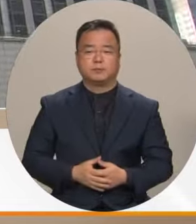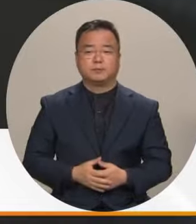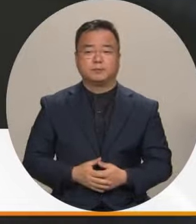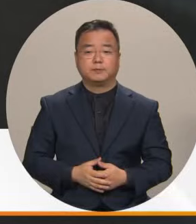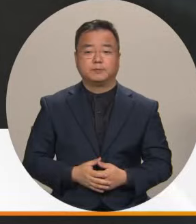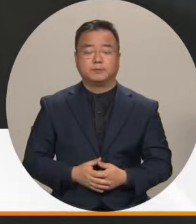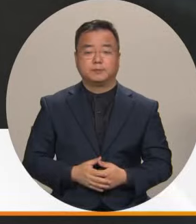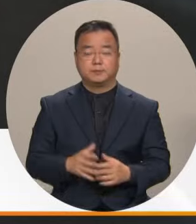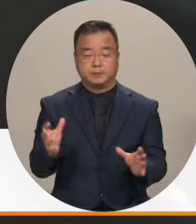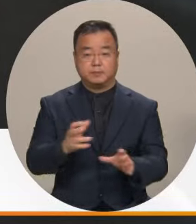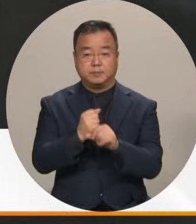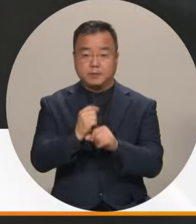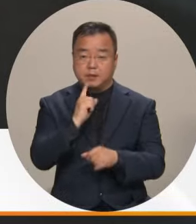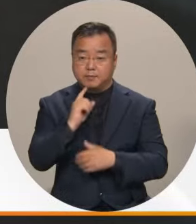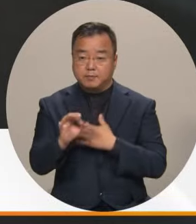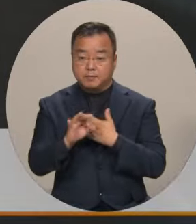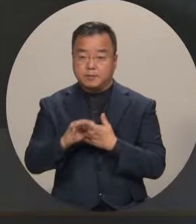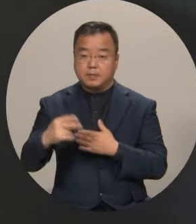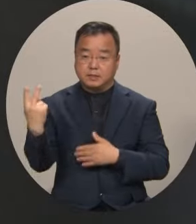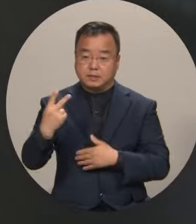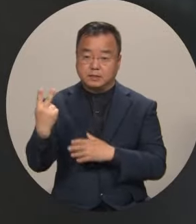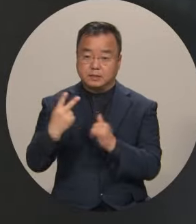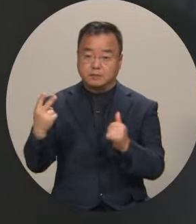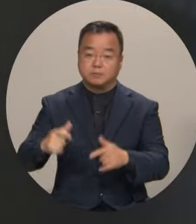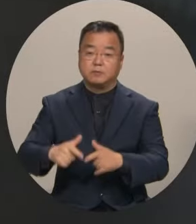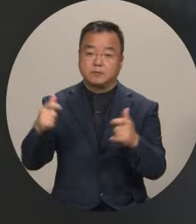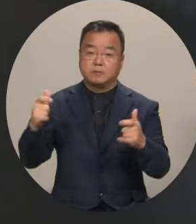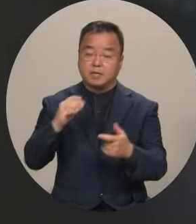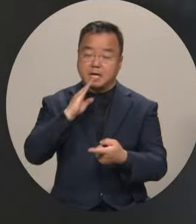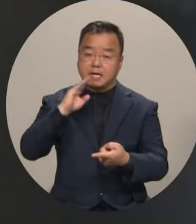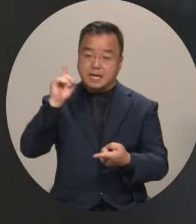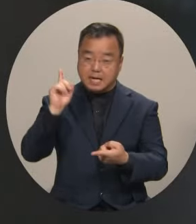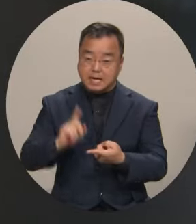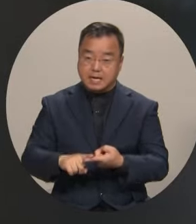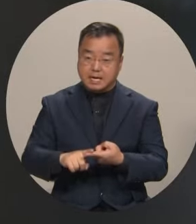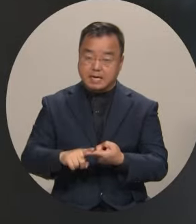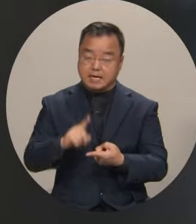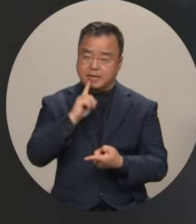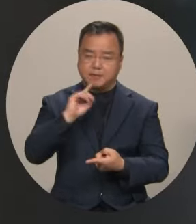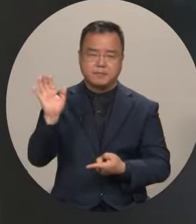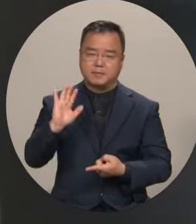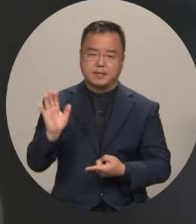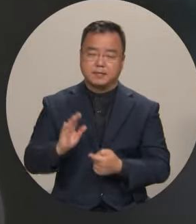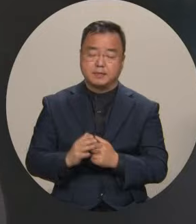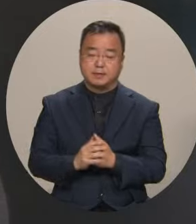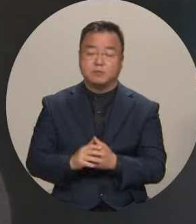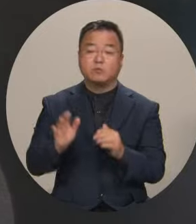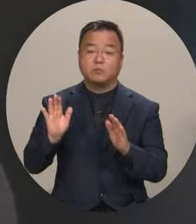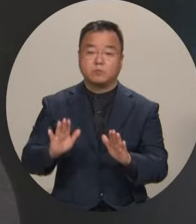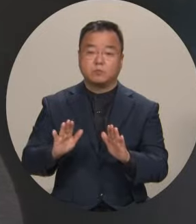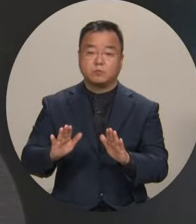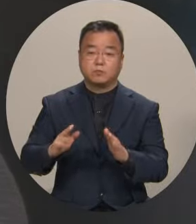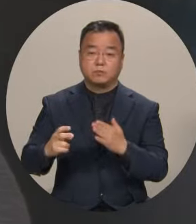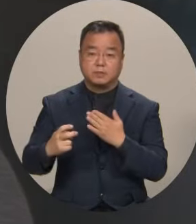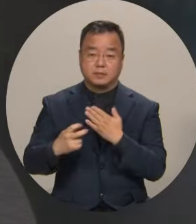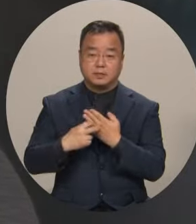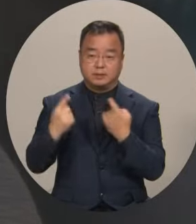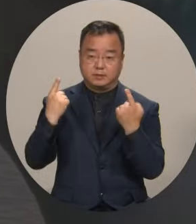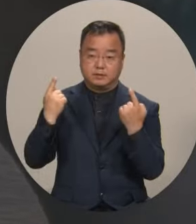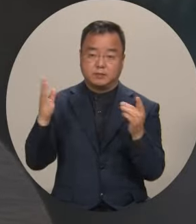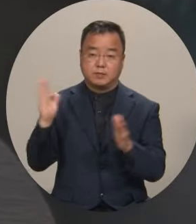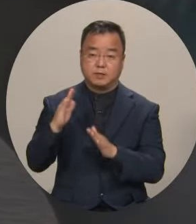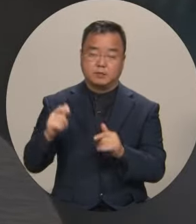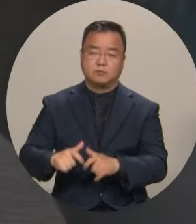그러니까 정리하면이 2,000명 증원이 합당했다 판단을 하지 않았고 다만 이 증원 절차를 지금